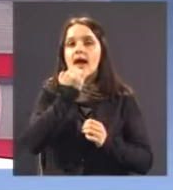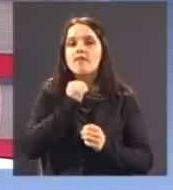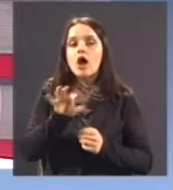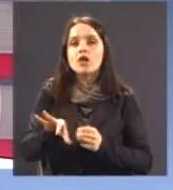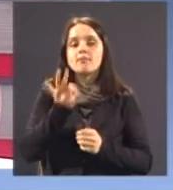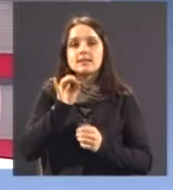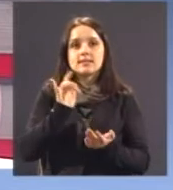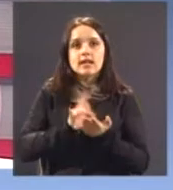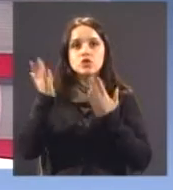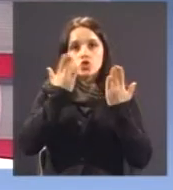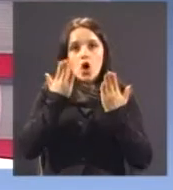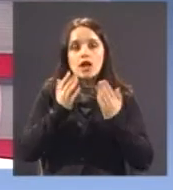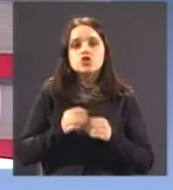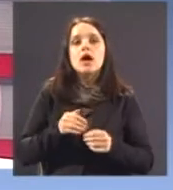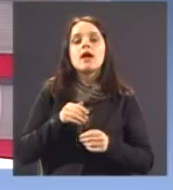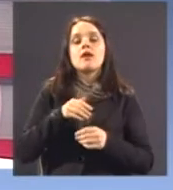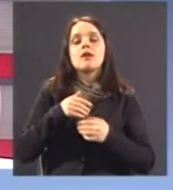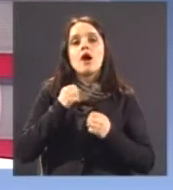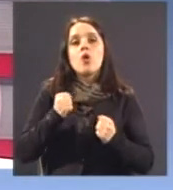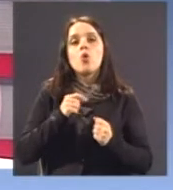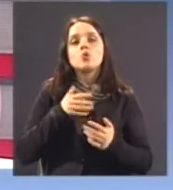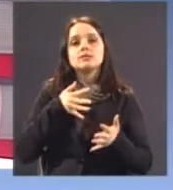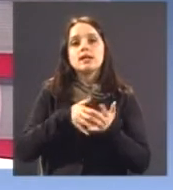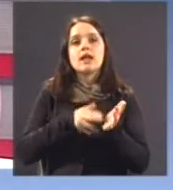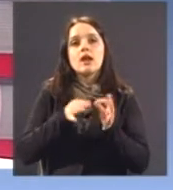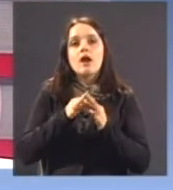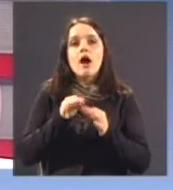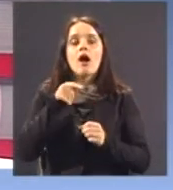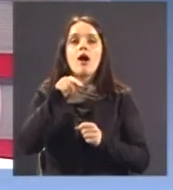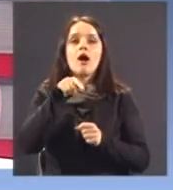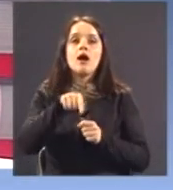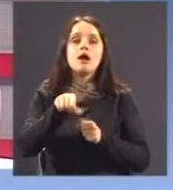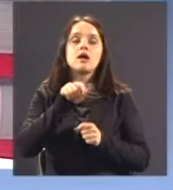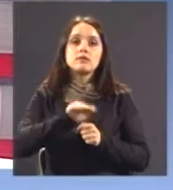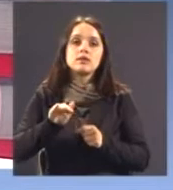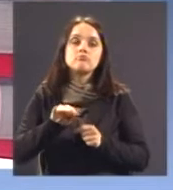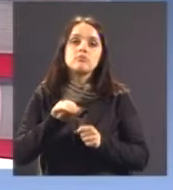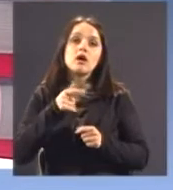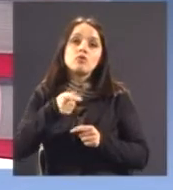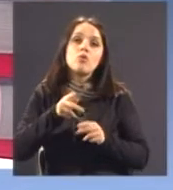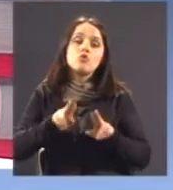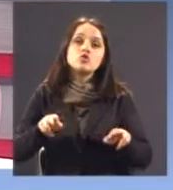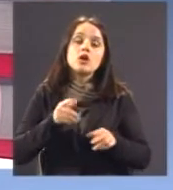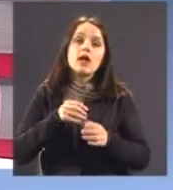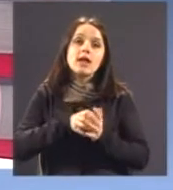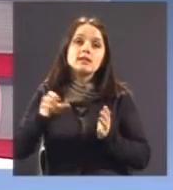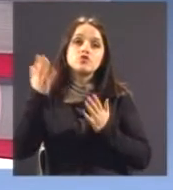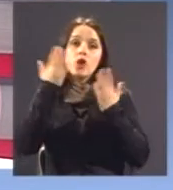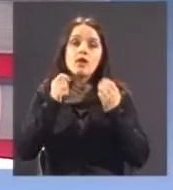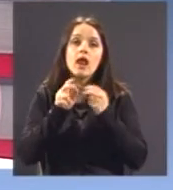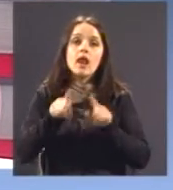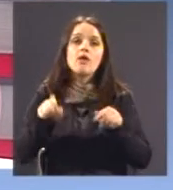itekako uticati na budućnost djeteta, njegovu mogućnost da nastavi svoje školovanje na nekom od fakulteta ili će ga